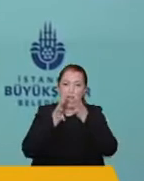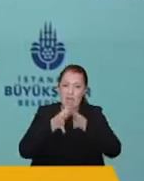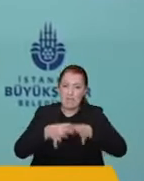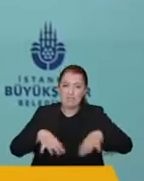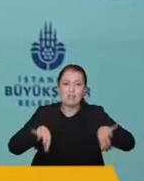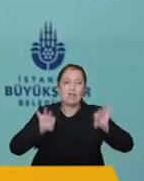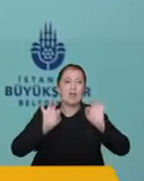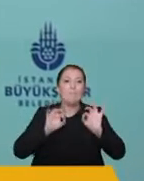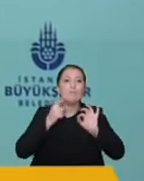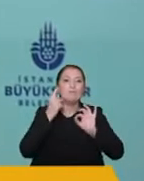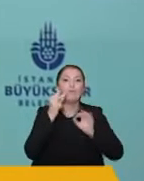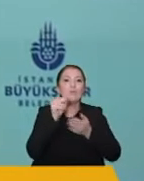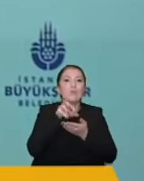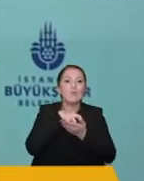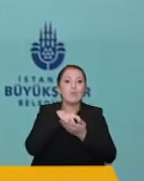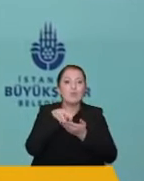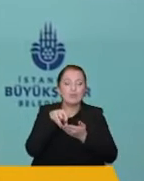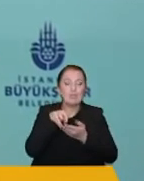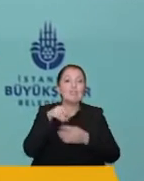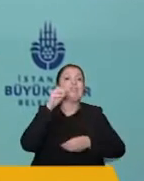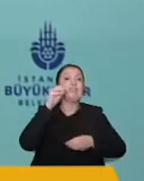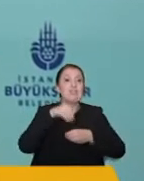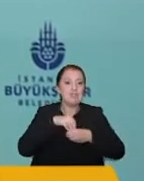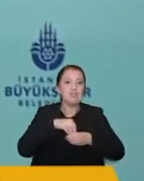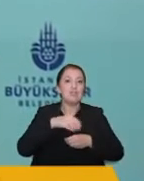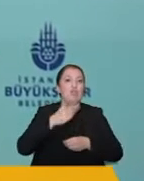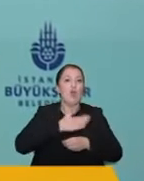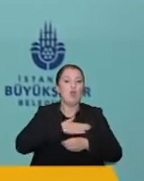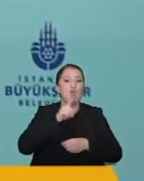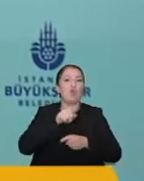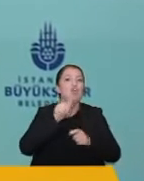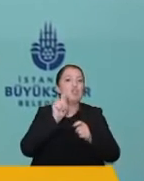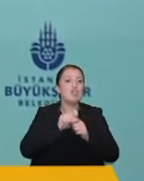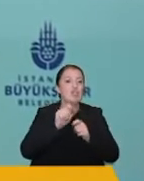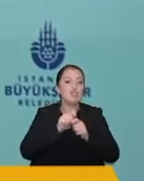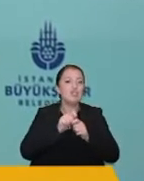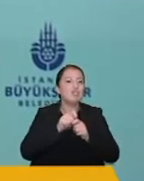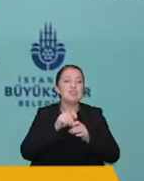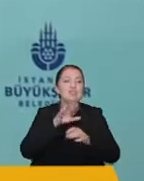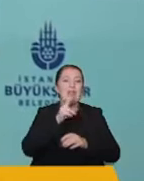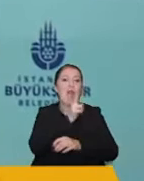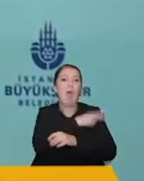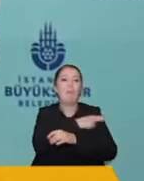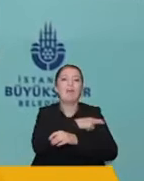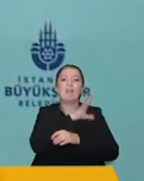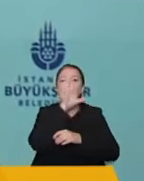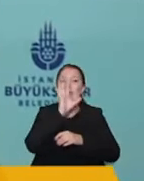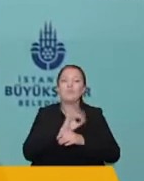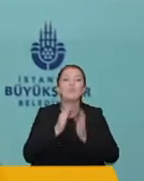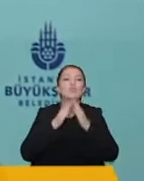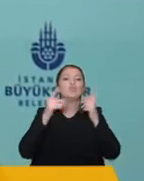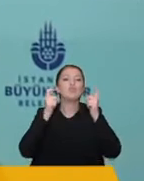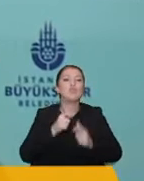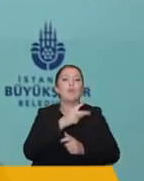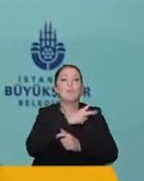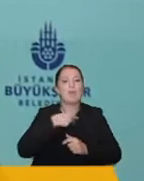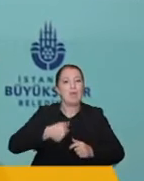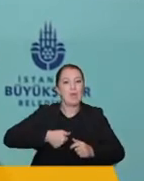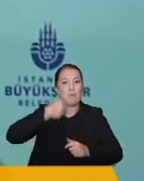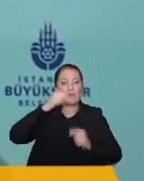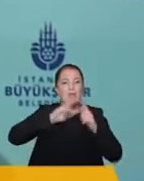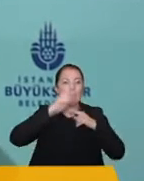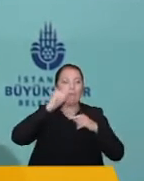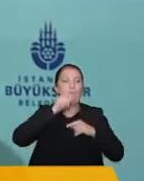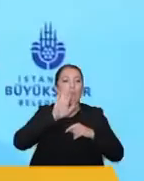hazırlanmış bir bütçeden ötürü önce o işin kaptanı Sayın Büyükşehir Belediye Başkanımız Ekrem